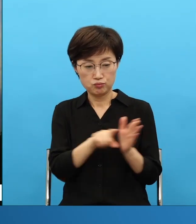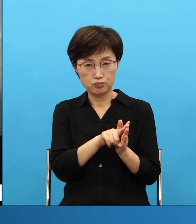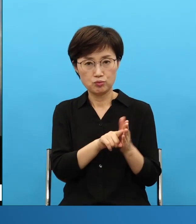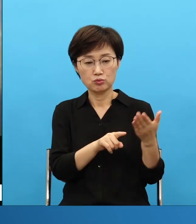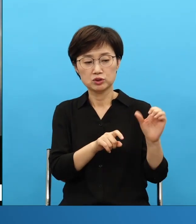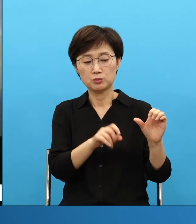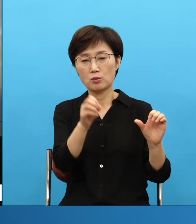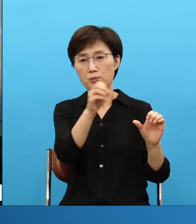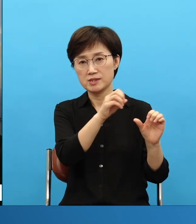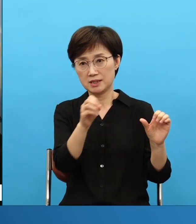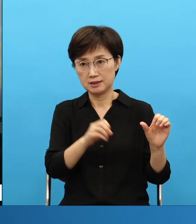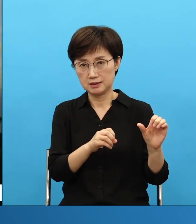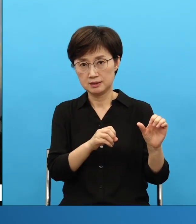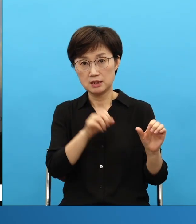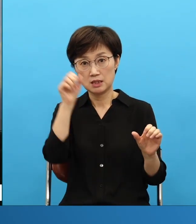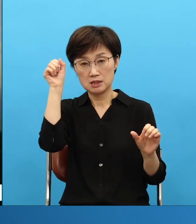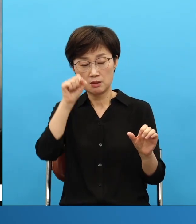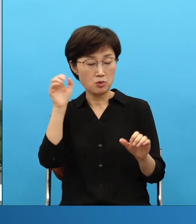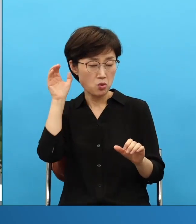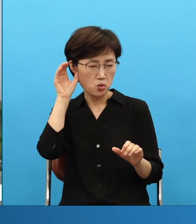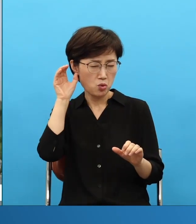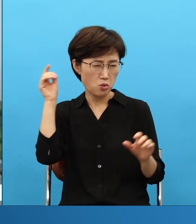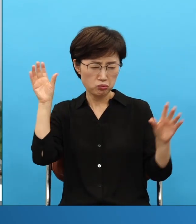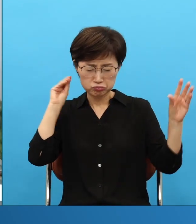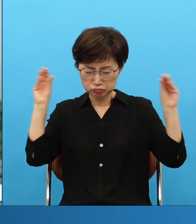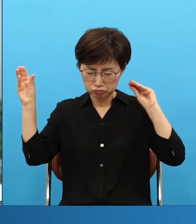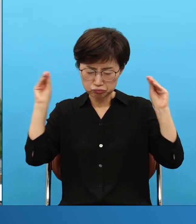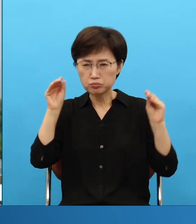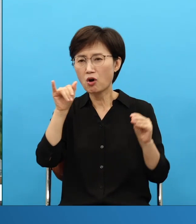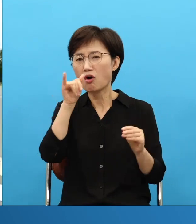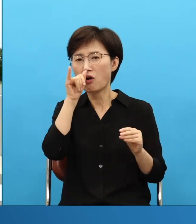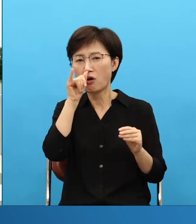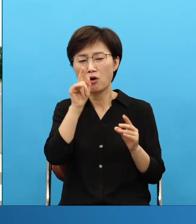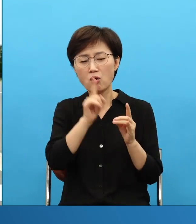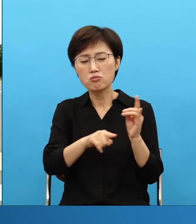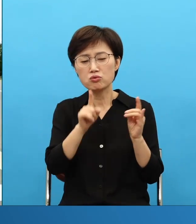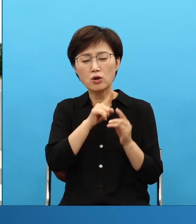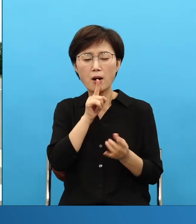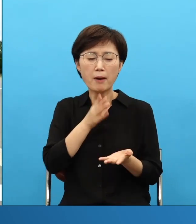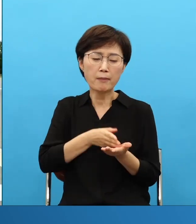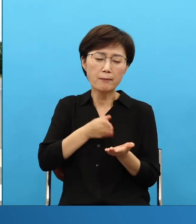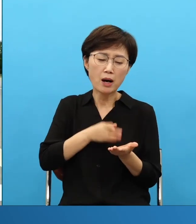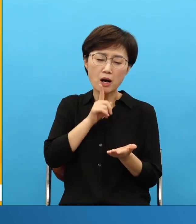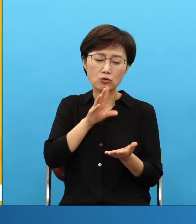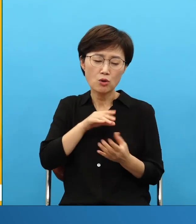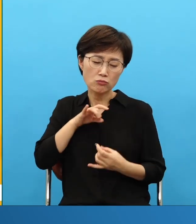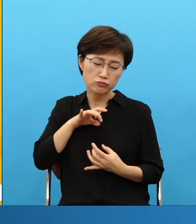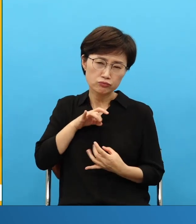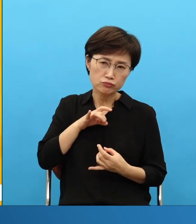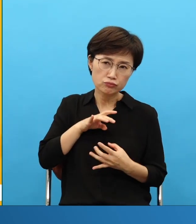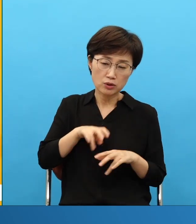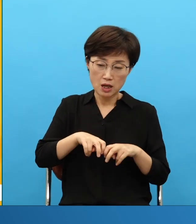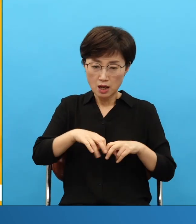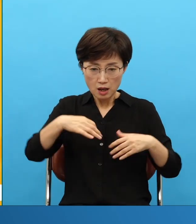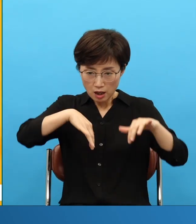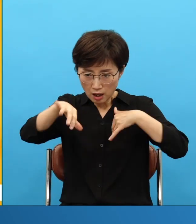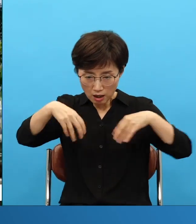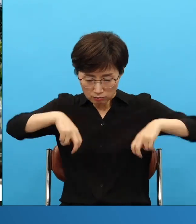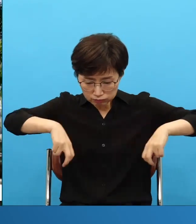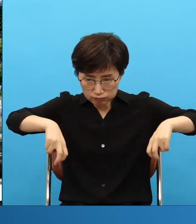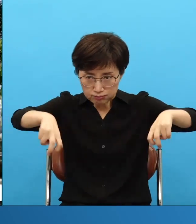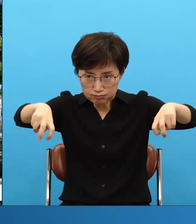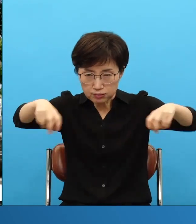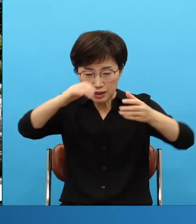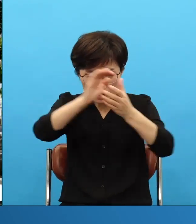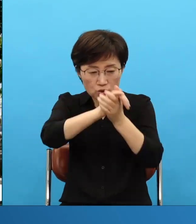불교 사원에서 기도문이 방송돼. 기도문 소리가 들리면 사람들은 길가에 나와 무릎 꿇고 기도를 해.